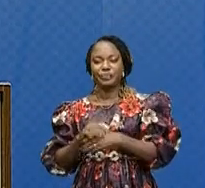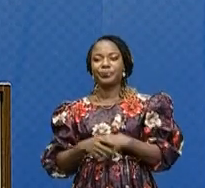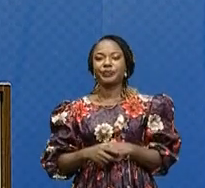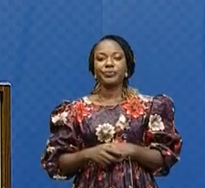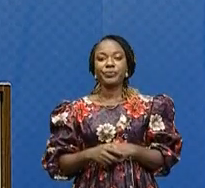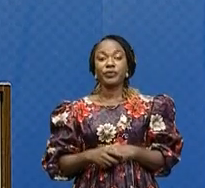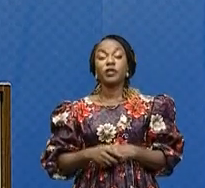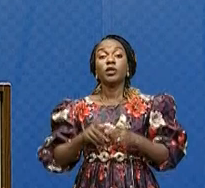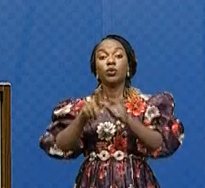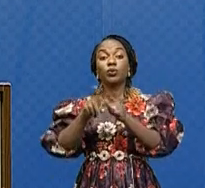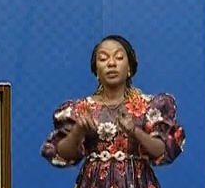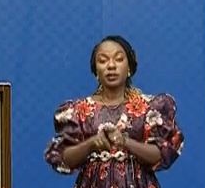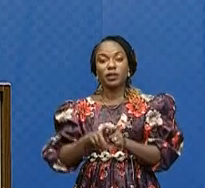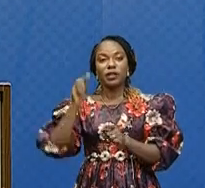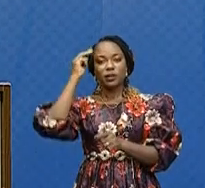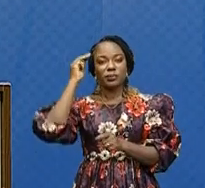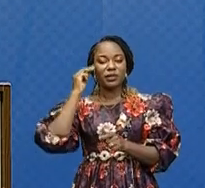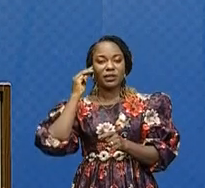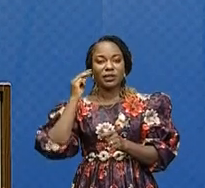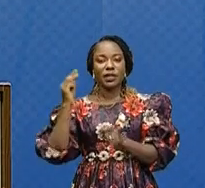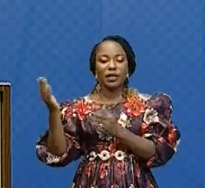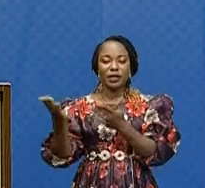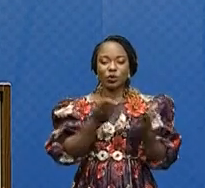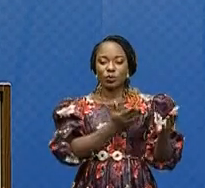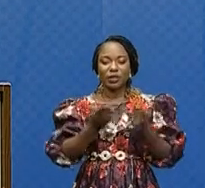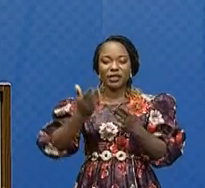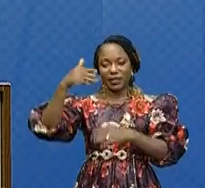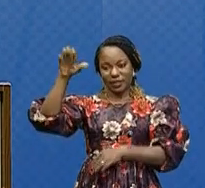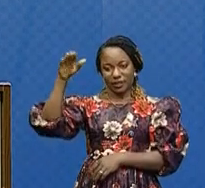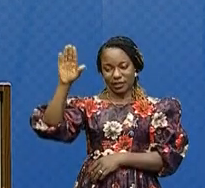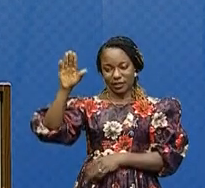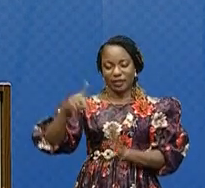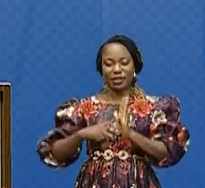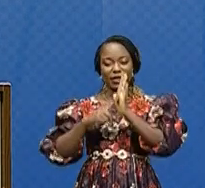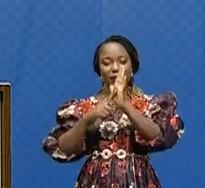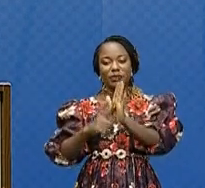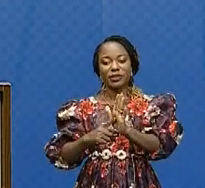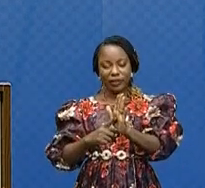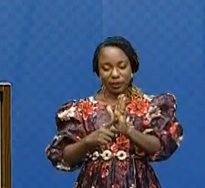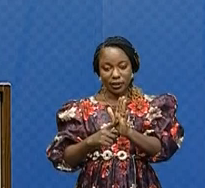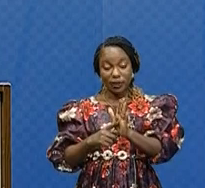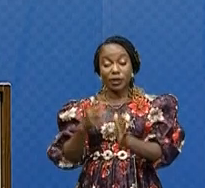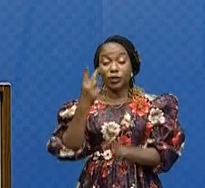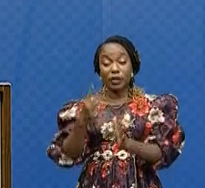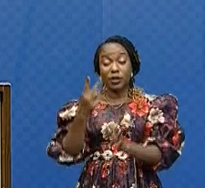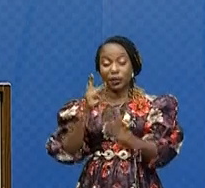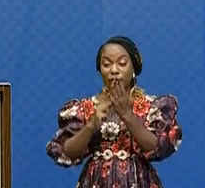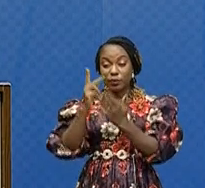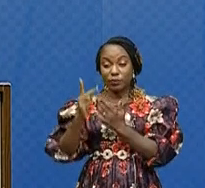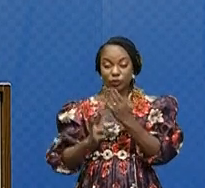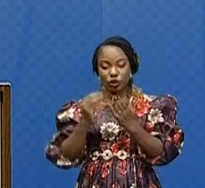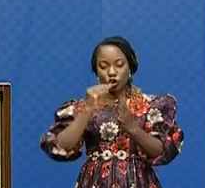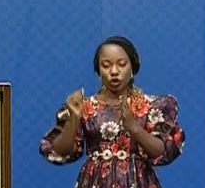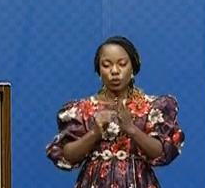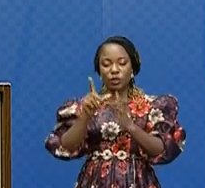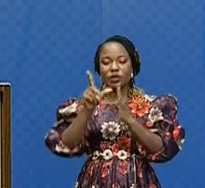À son tour, le ministre du Commerce extérieur a présenté au Conseil le contenu de deux projets d'ordonnance loi.